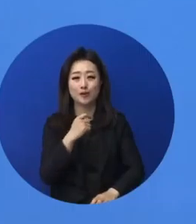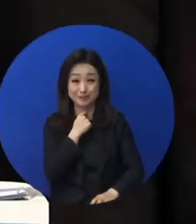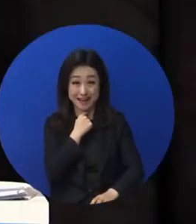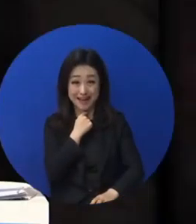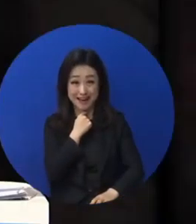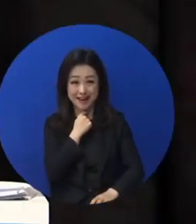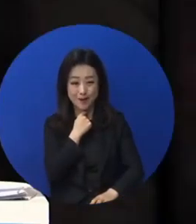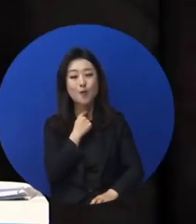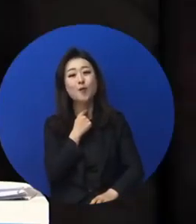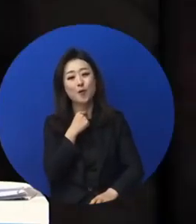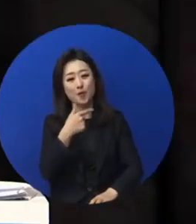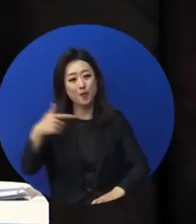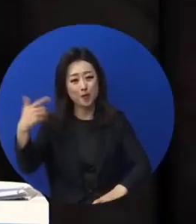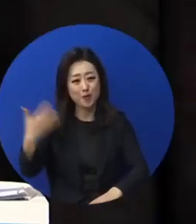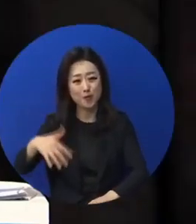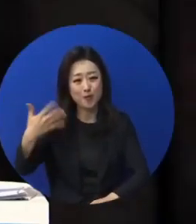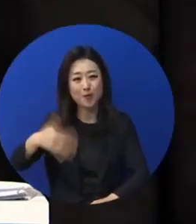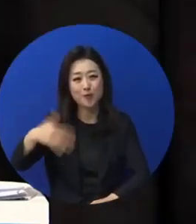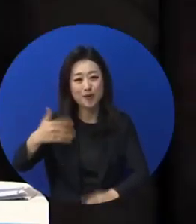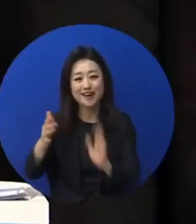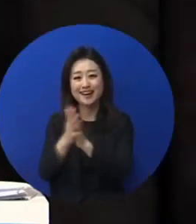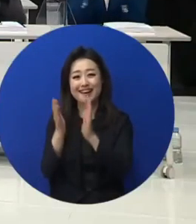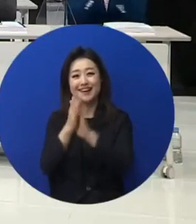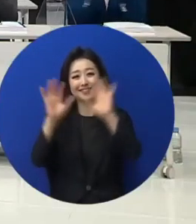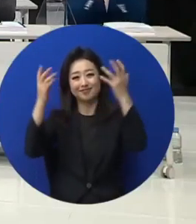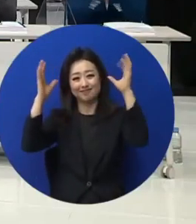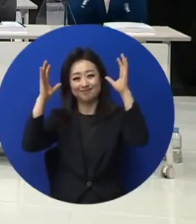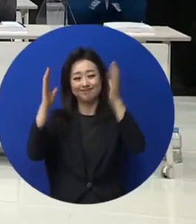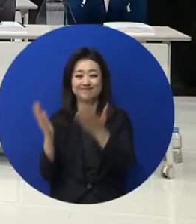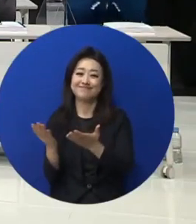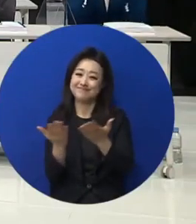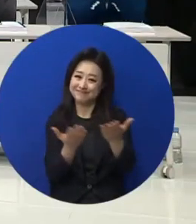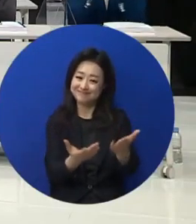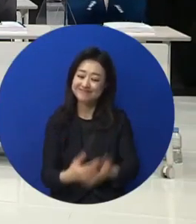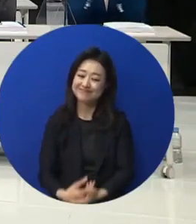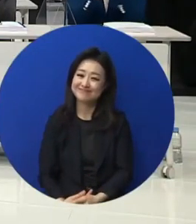위기 막고 기회 잡는 시장 후보가 되겠다. 시장이 되겠다. 박수 보내주시기 바라겠습니다.